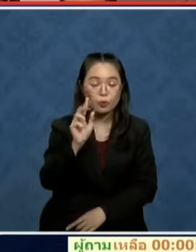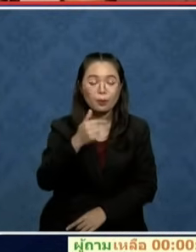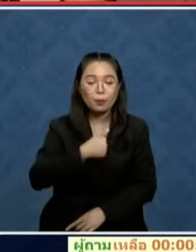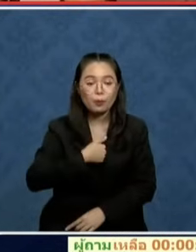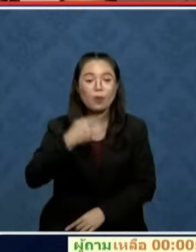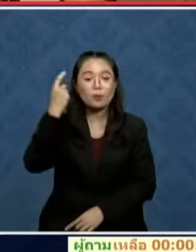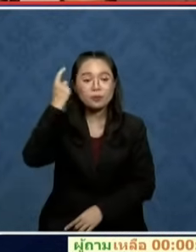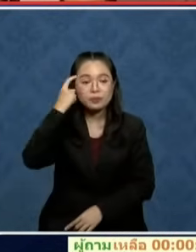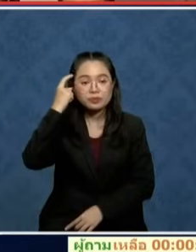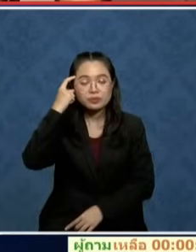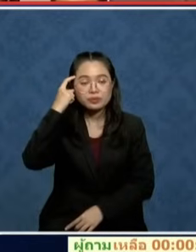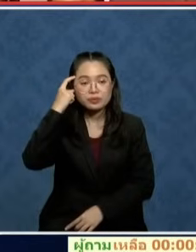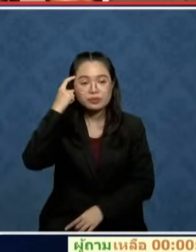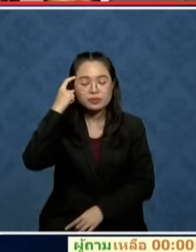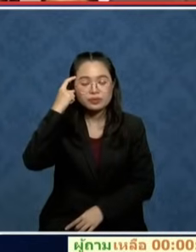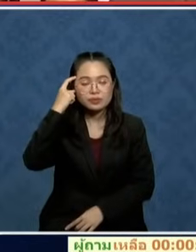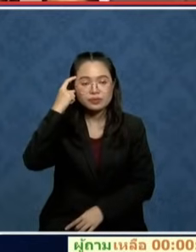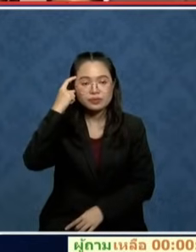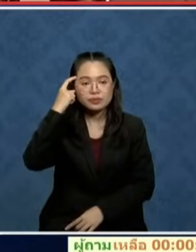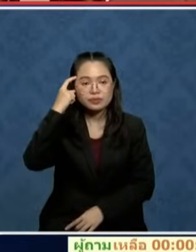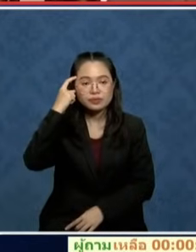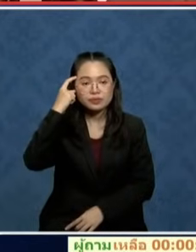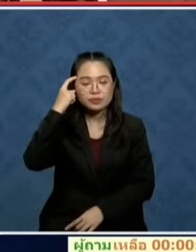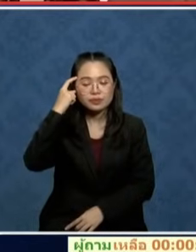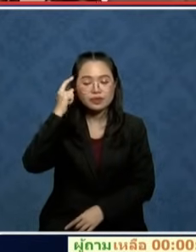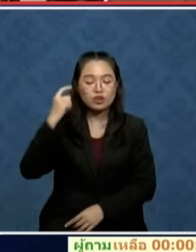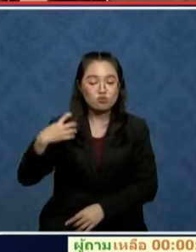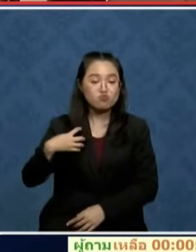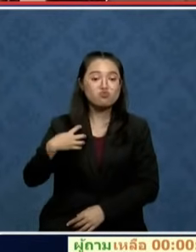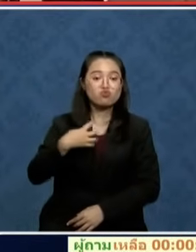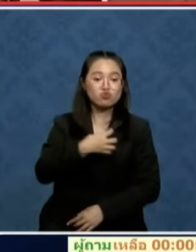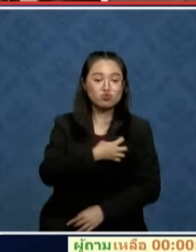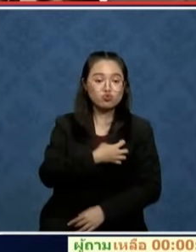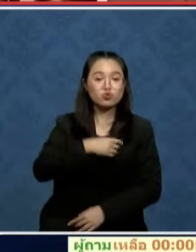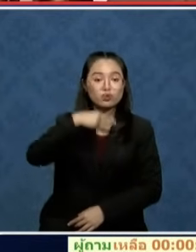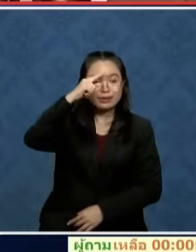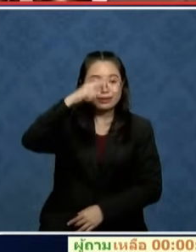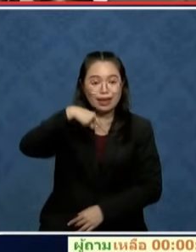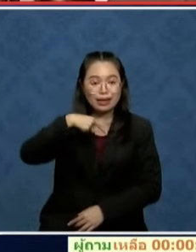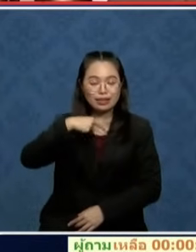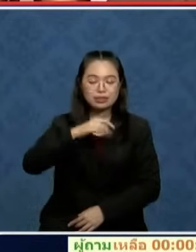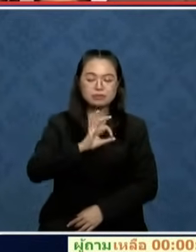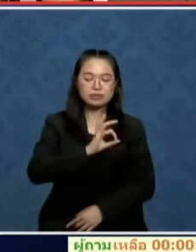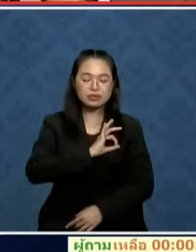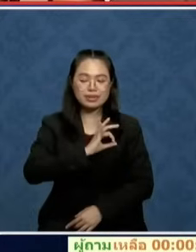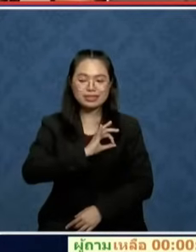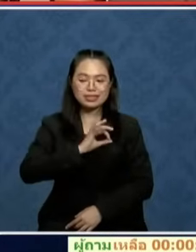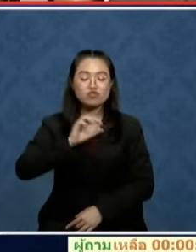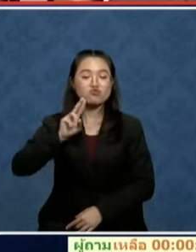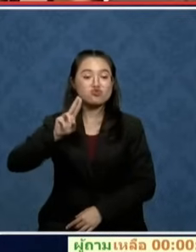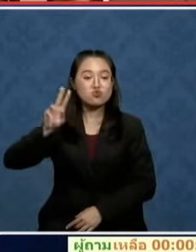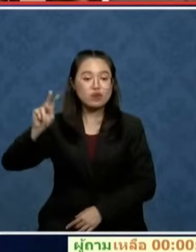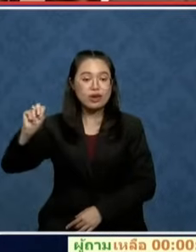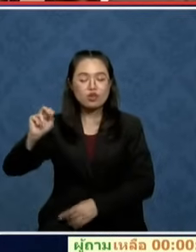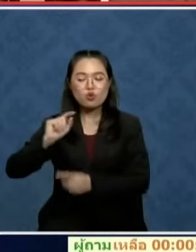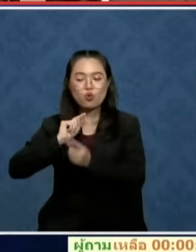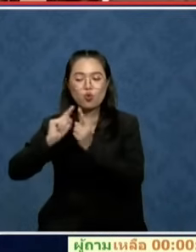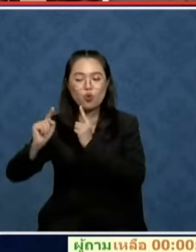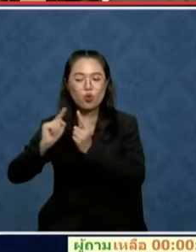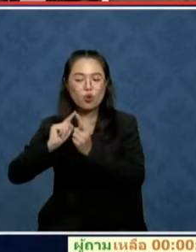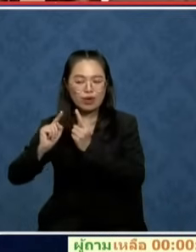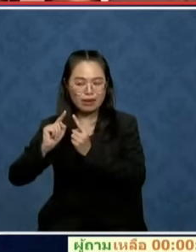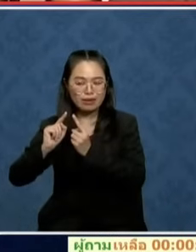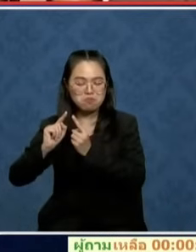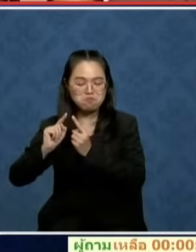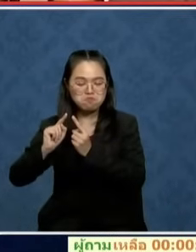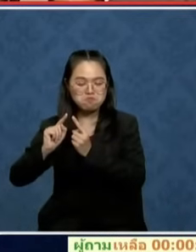าการที่ทางเอกอัครราชทูตของเราที่อยู่ที่ UN เนี่ยได้คุยกับคุณทอมแอนดรูว์ไม่เพียงพอ